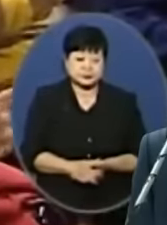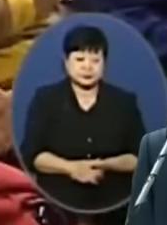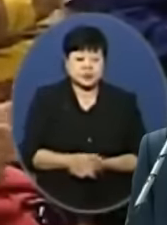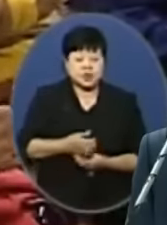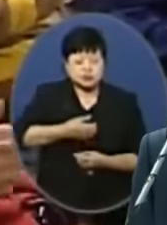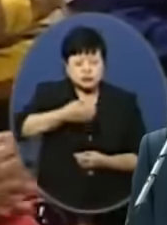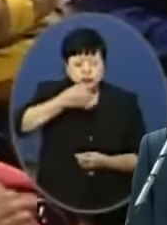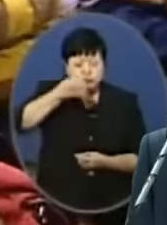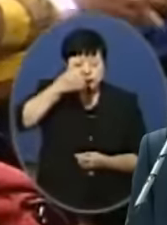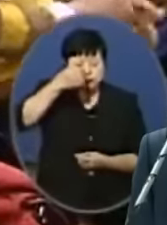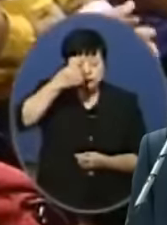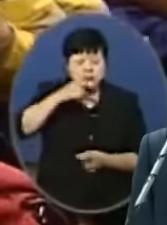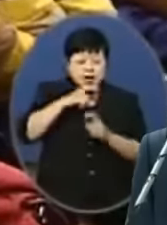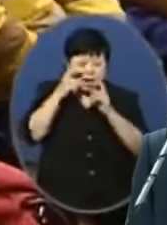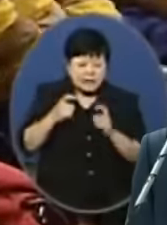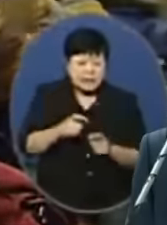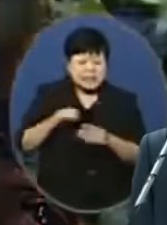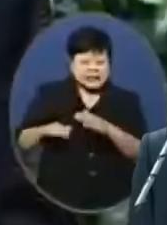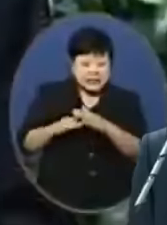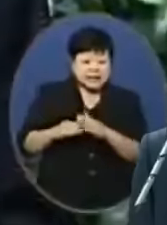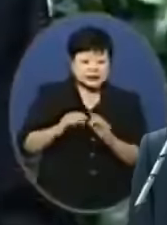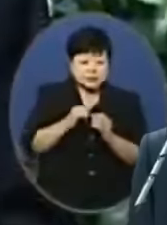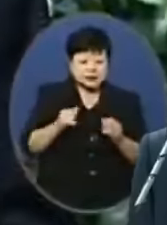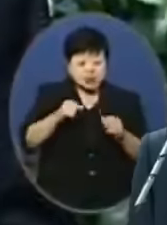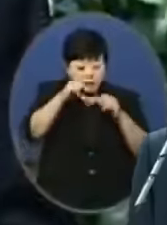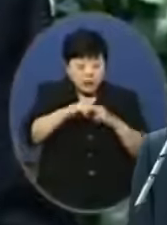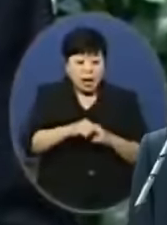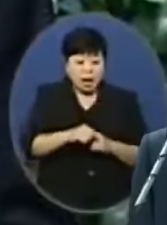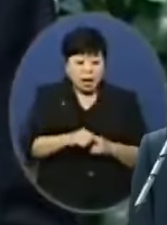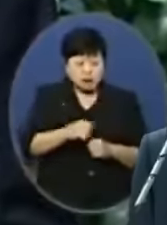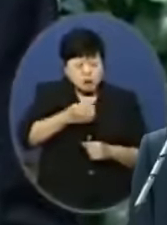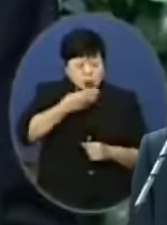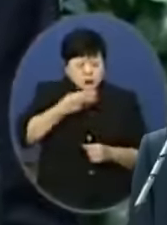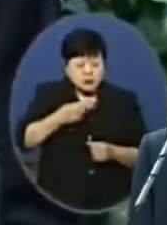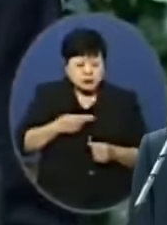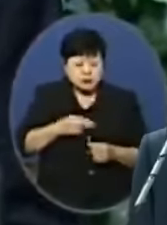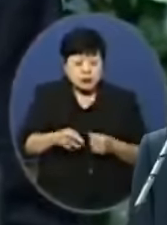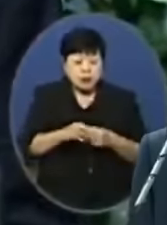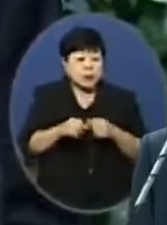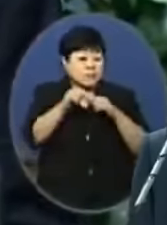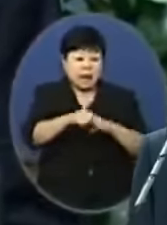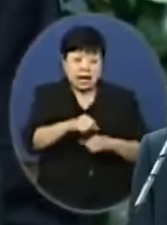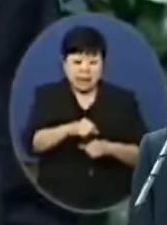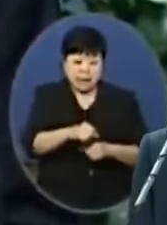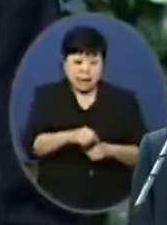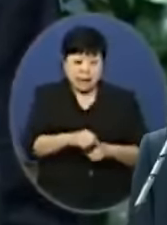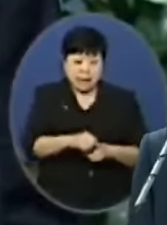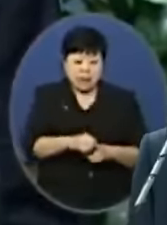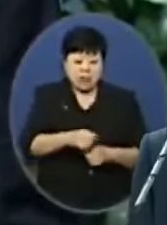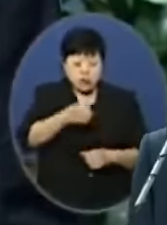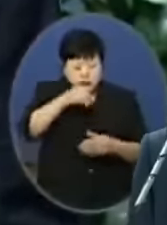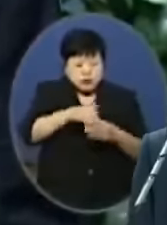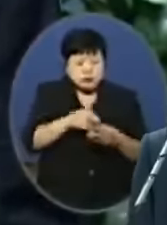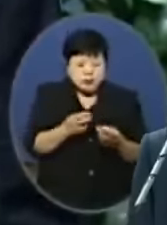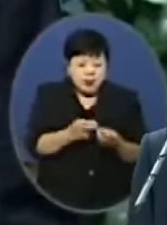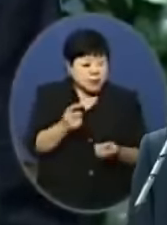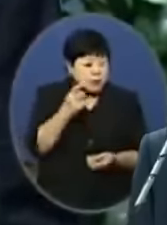꿈이 없는 개인이나 가정이나 백성은 망합니다. 그래서 어떻게 꿈을